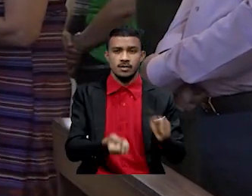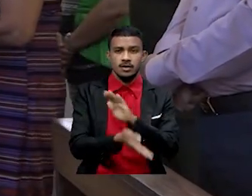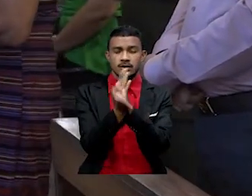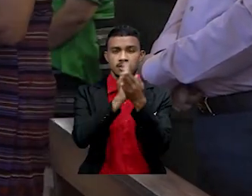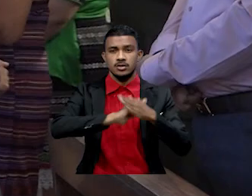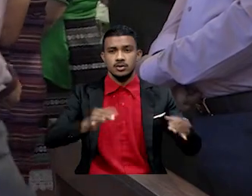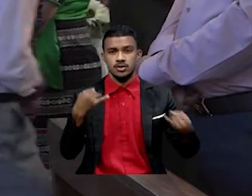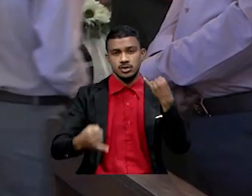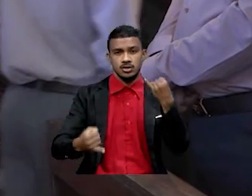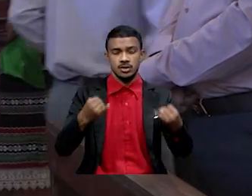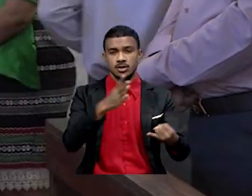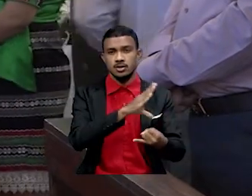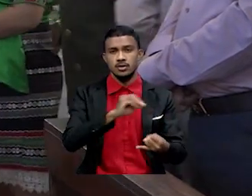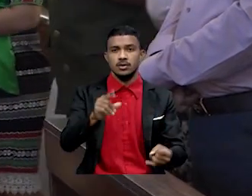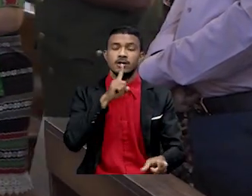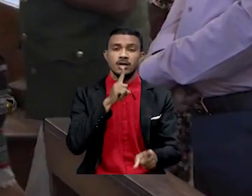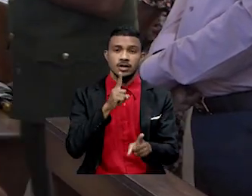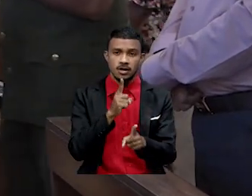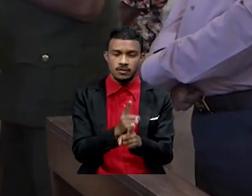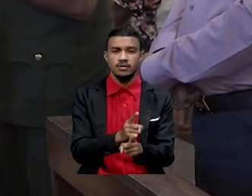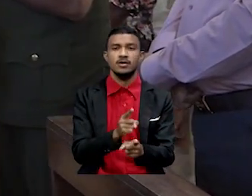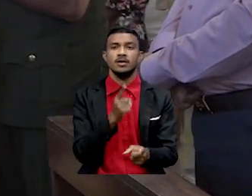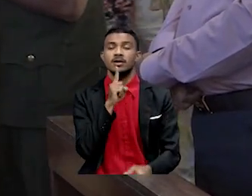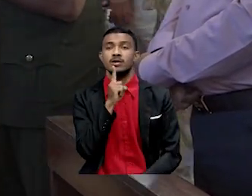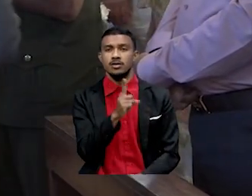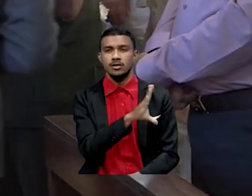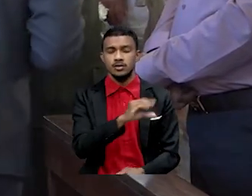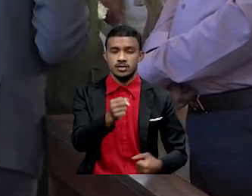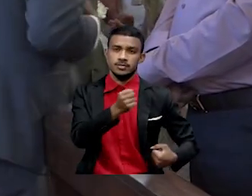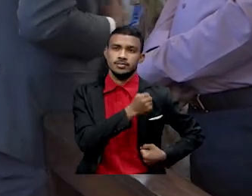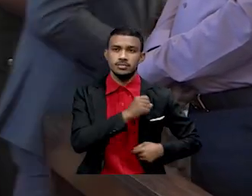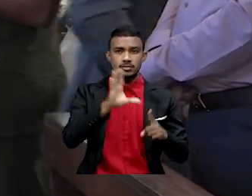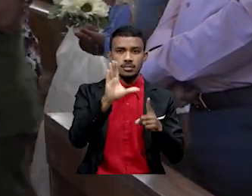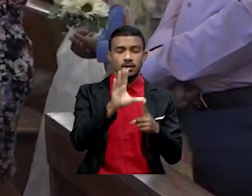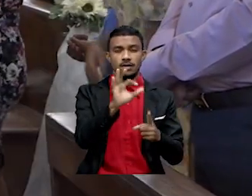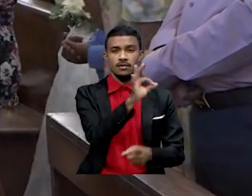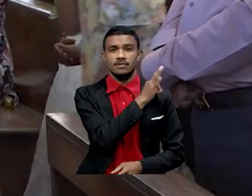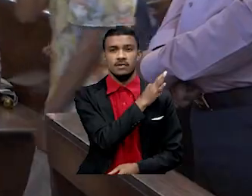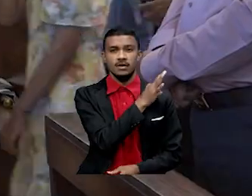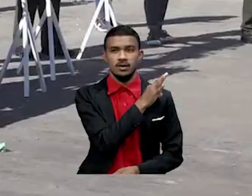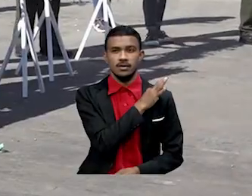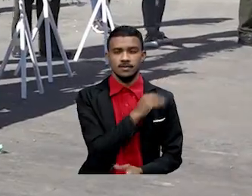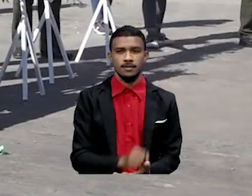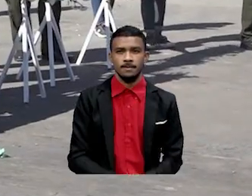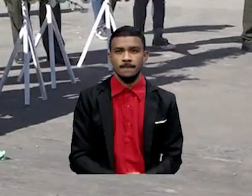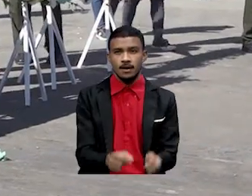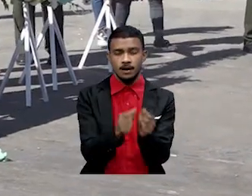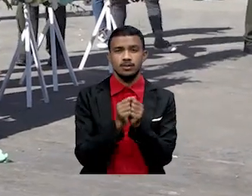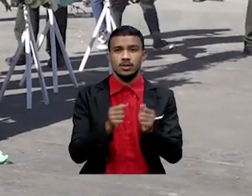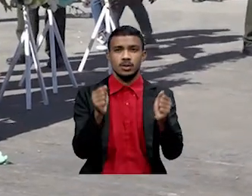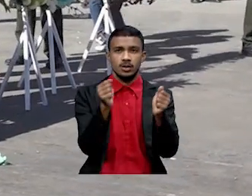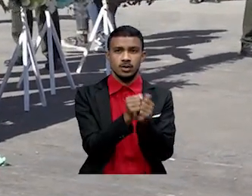lialos. Hafoeng misa, chefe estado maior general FFDTL, tenente general Falu Ratelaik, hamutu ko